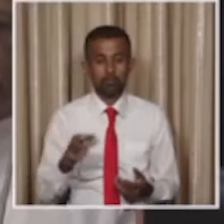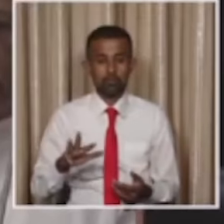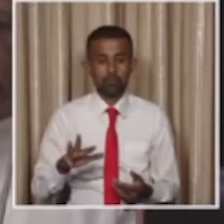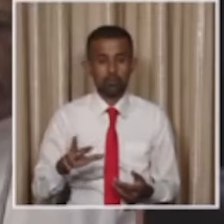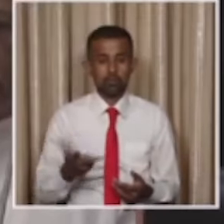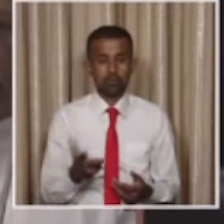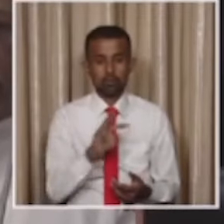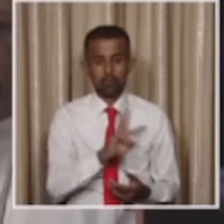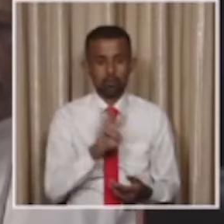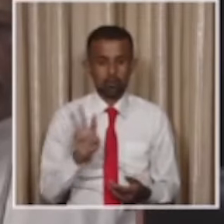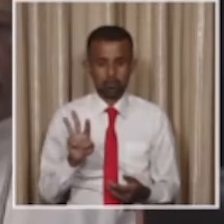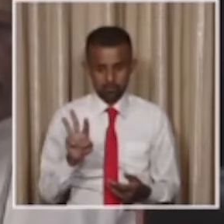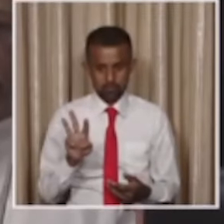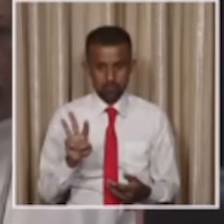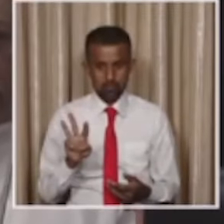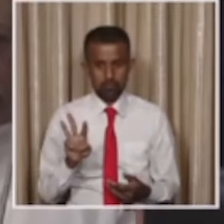1833 මේ